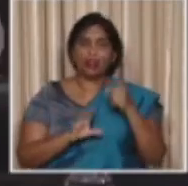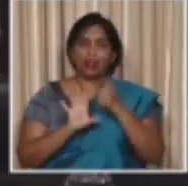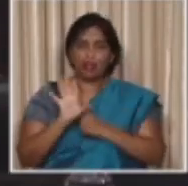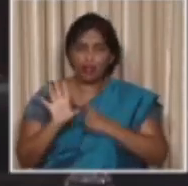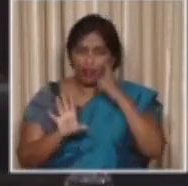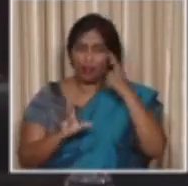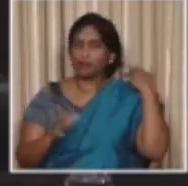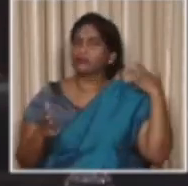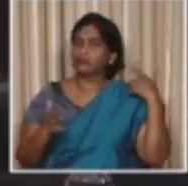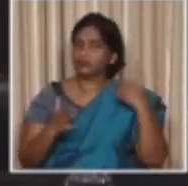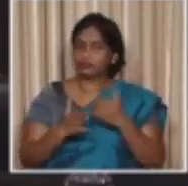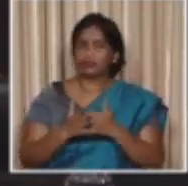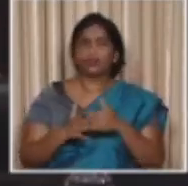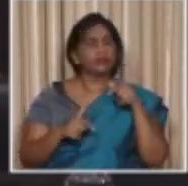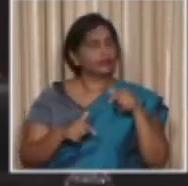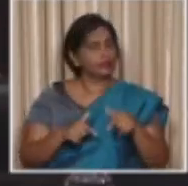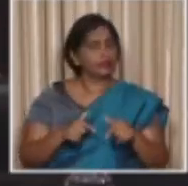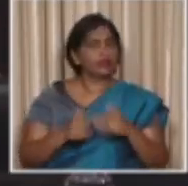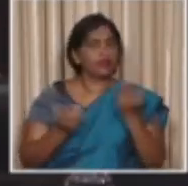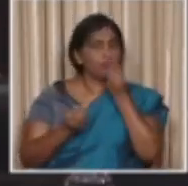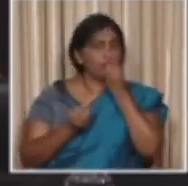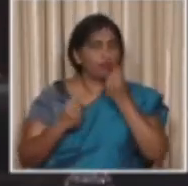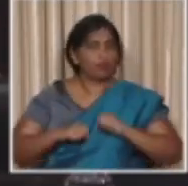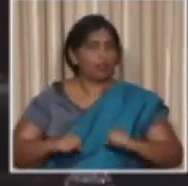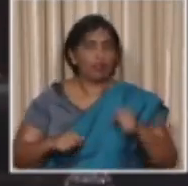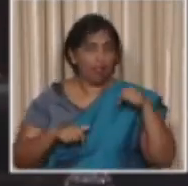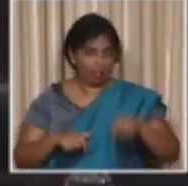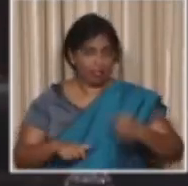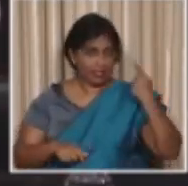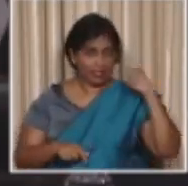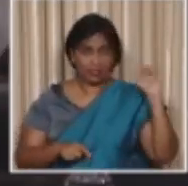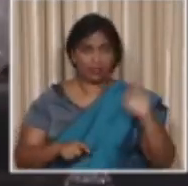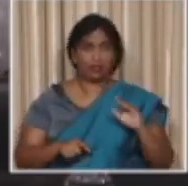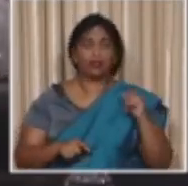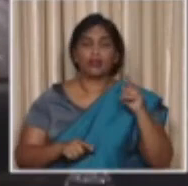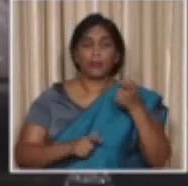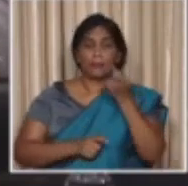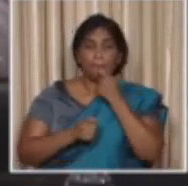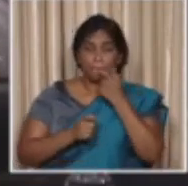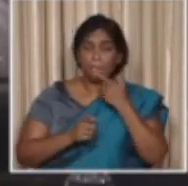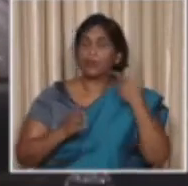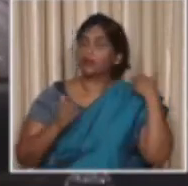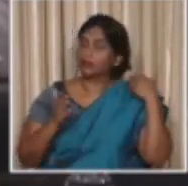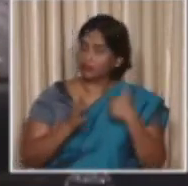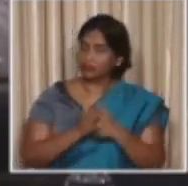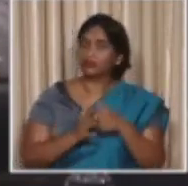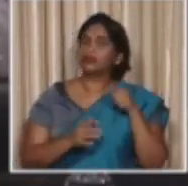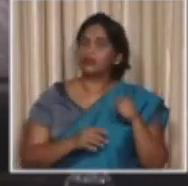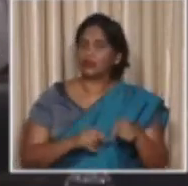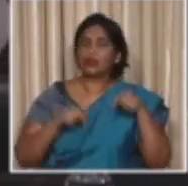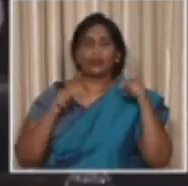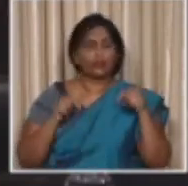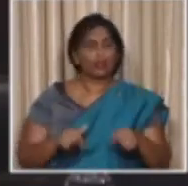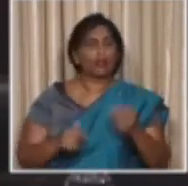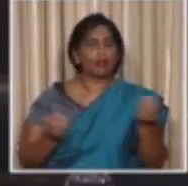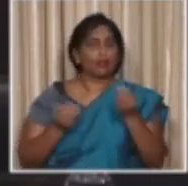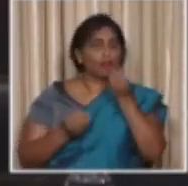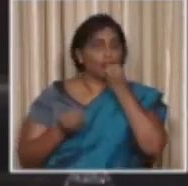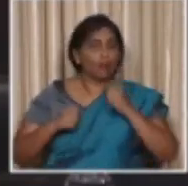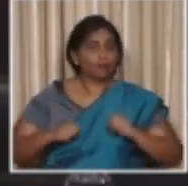විතර තිස්සේ. දැන් මේ ත්‍රිපෝෂ නැති වෙලා අද ඊයේ නෙමෙයිනි. ඇෆ්ලොටොක්සින් ප්‍රශ්නේ ආපු වෙලාවේ ඉඳලා දැන් ත්‍රිපෝෂ